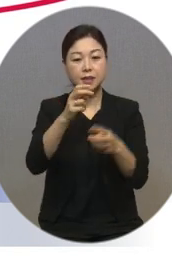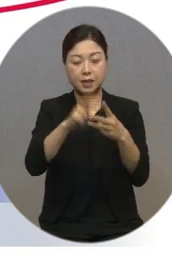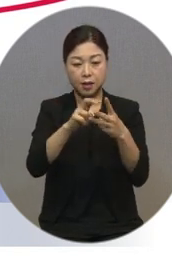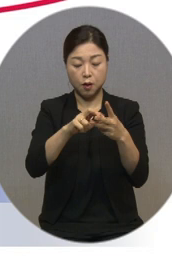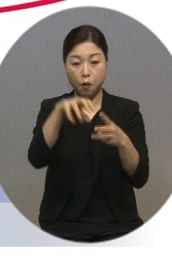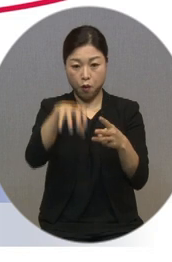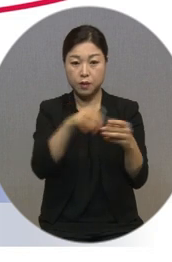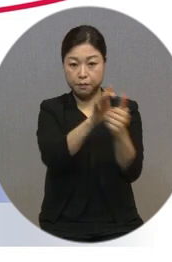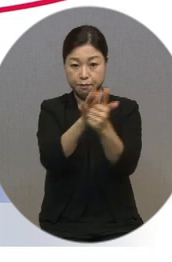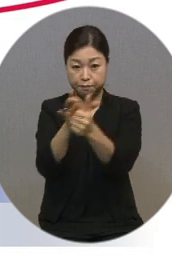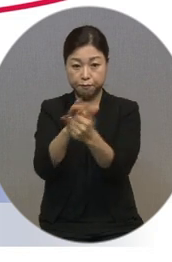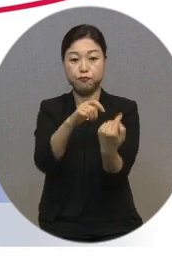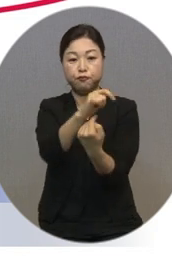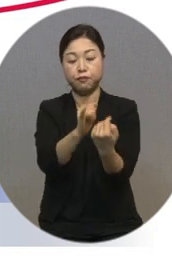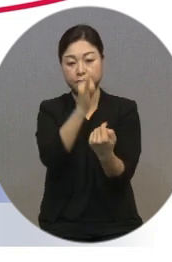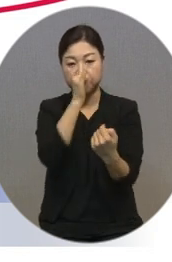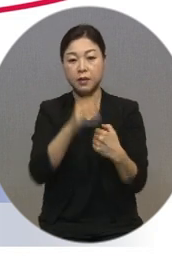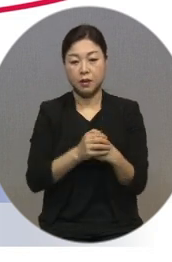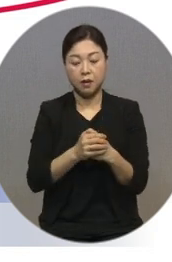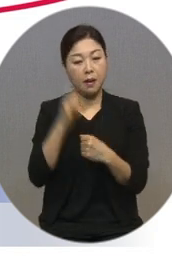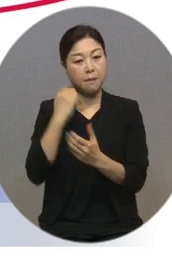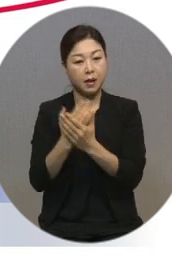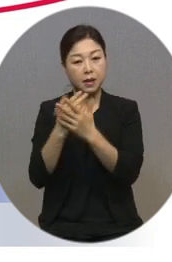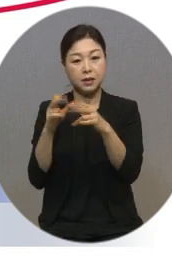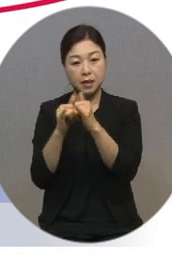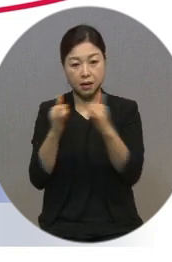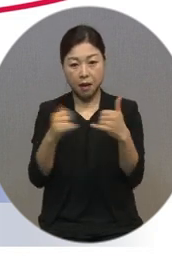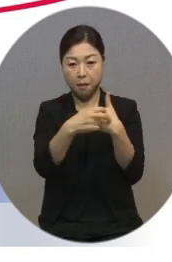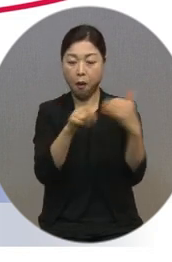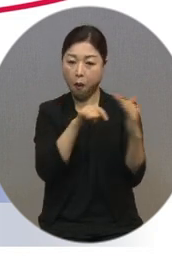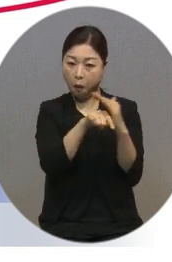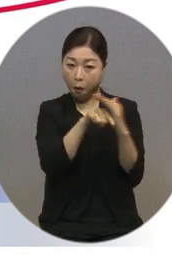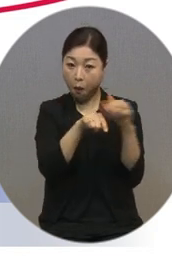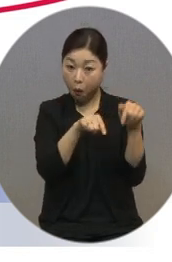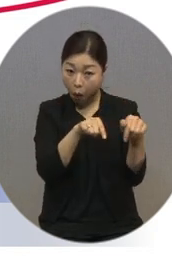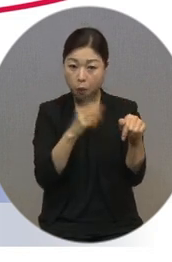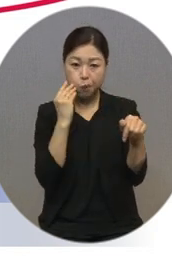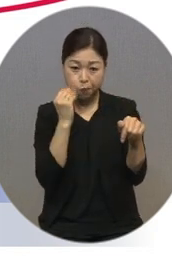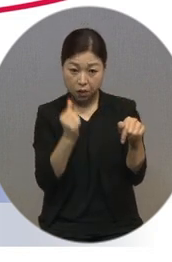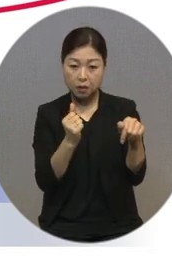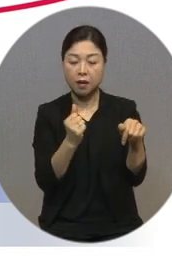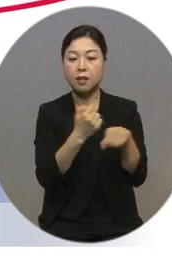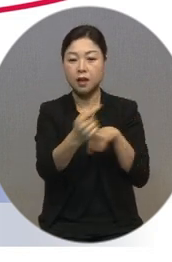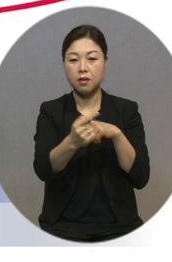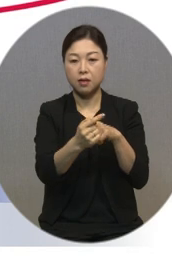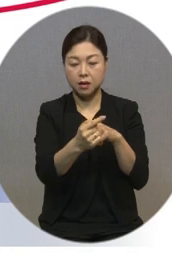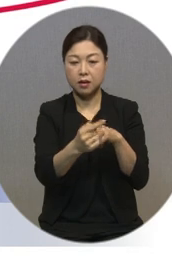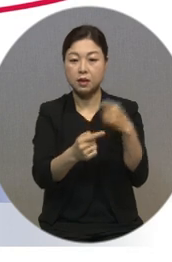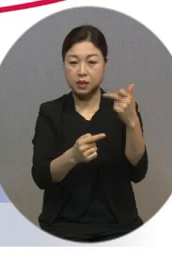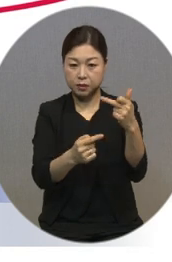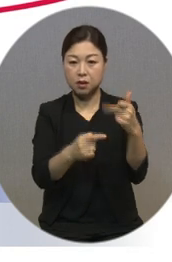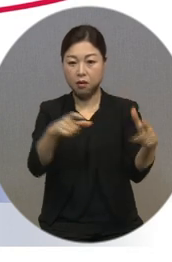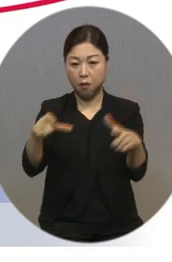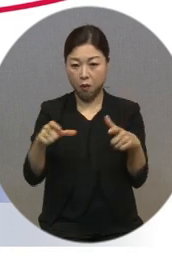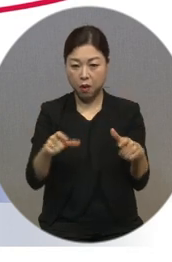장애의 의료 접근성 제고를 위해 내년에는 17개 시도에 확대 설치할